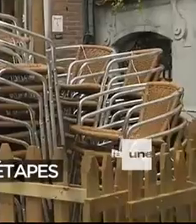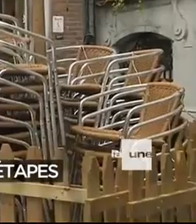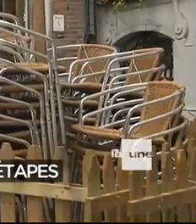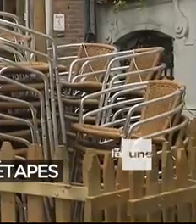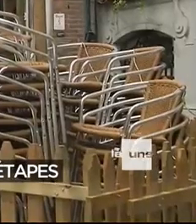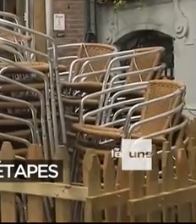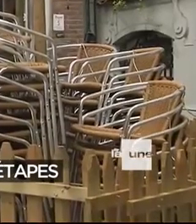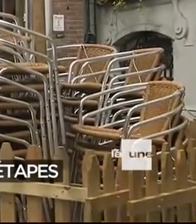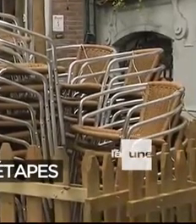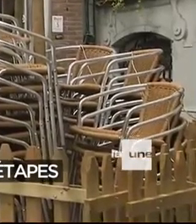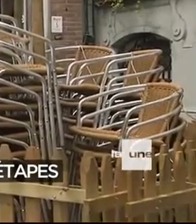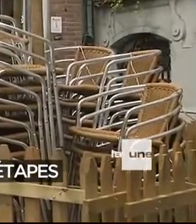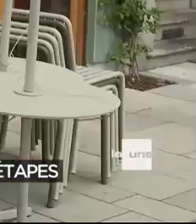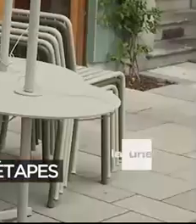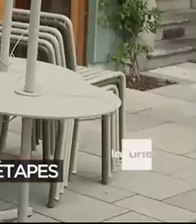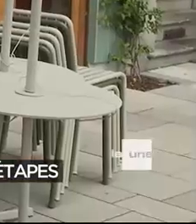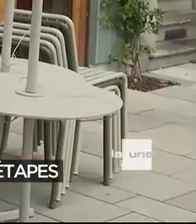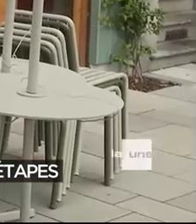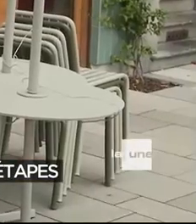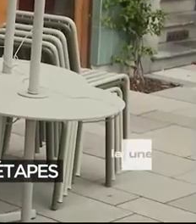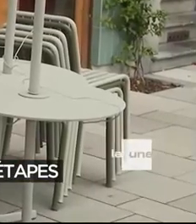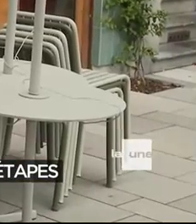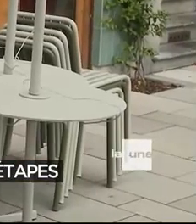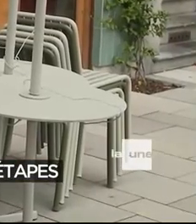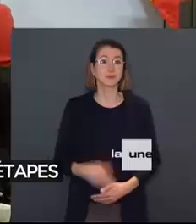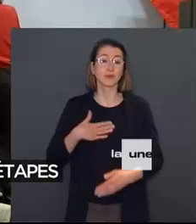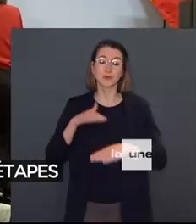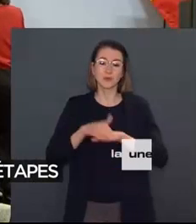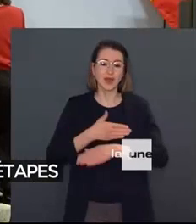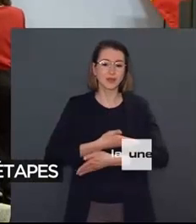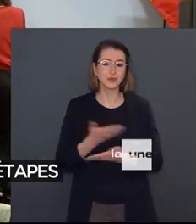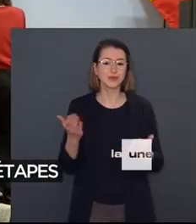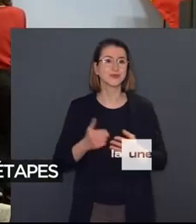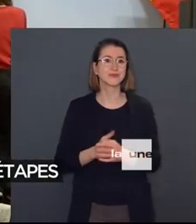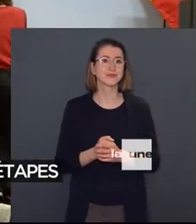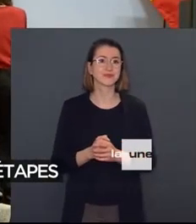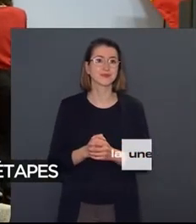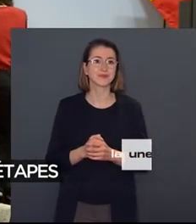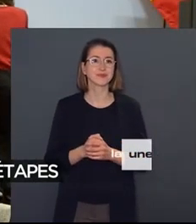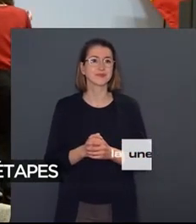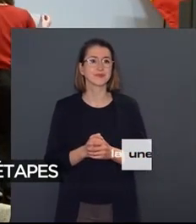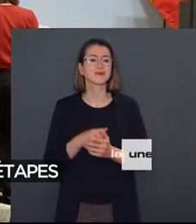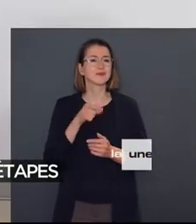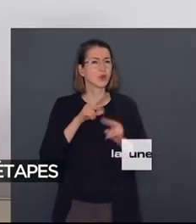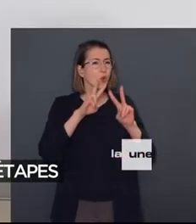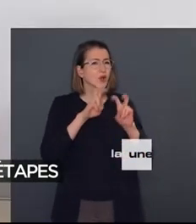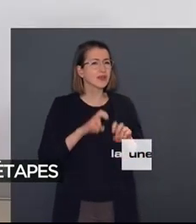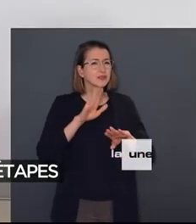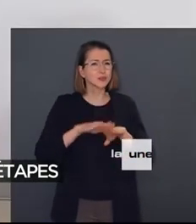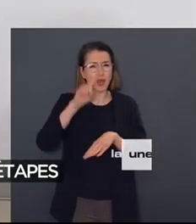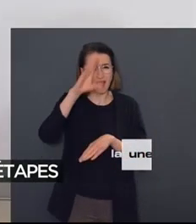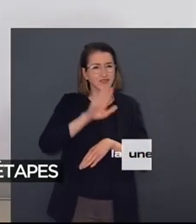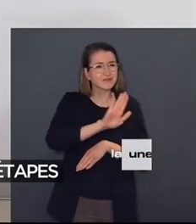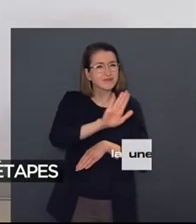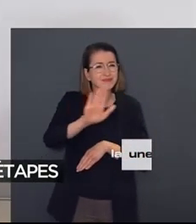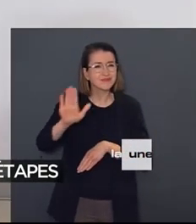réouverture. Le secteur espérait un feu vert complet pour le 1er mai, ce que préconisaient aussi certains partis, membres de la coalition gouvernementale, mais